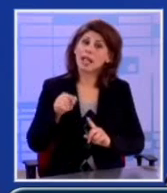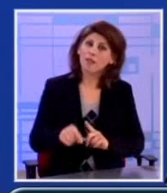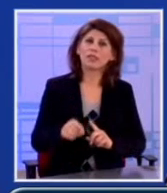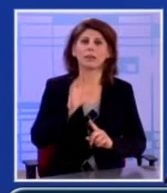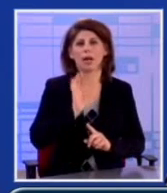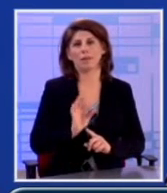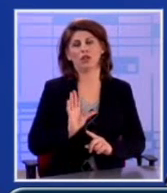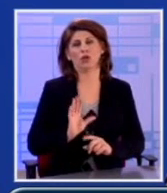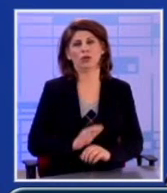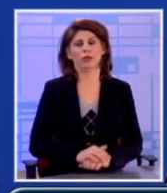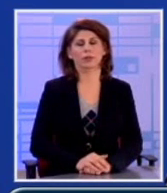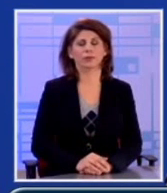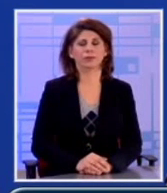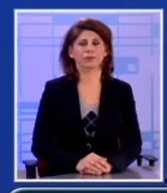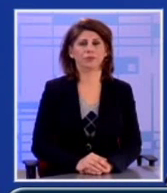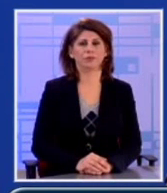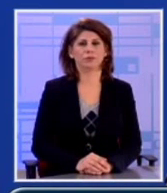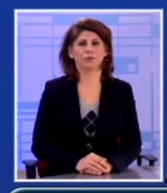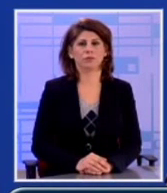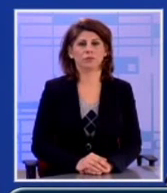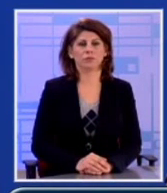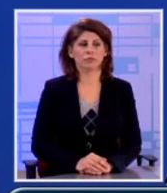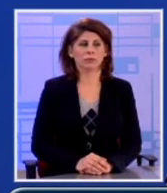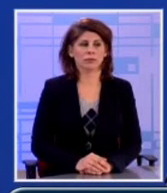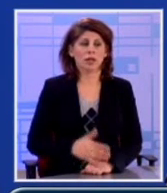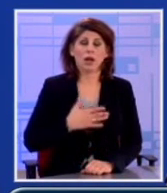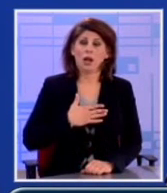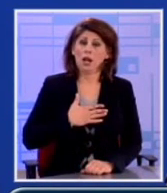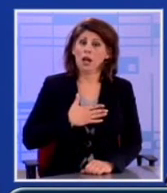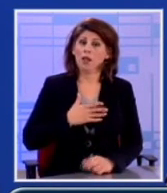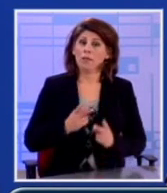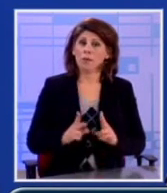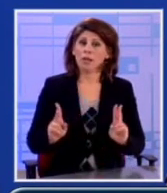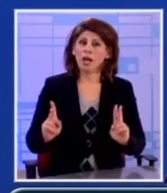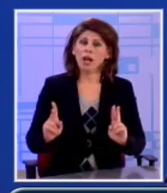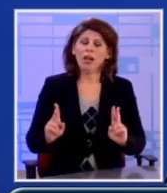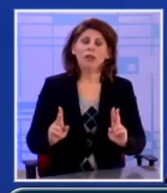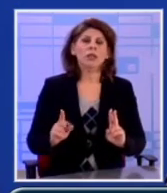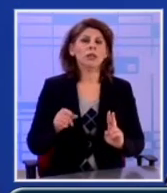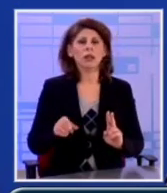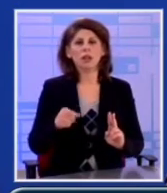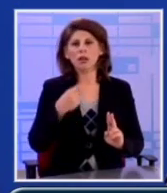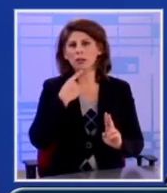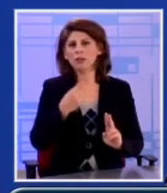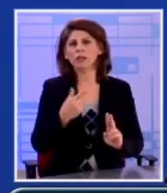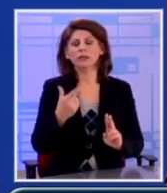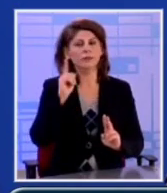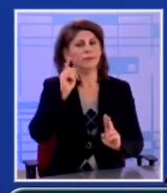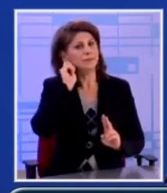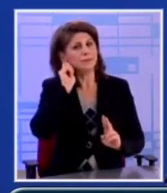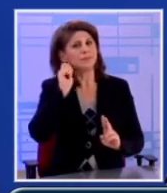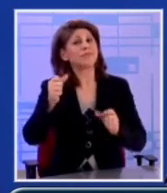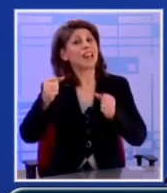η πραγματικότητα. Θα μου επιτρέψετε να αντιπαρέλθω το σχόλιο περί